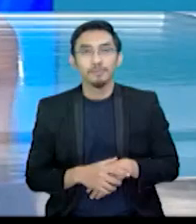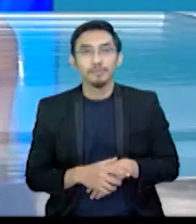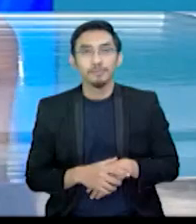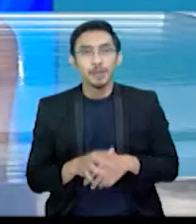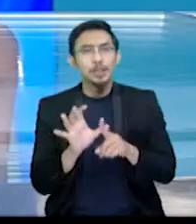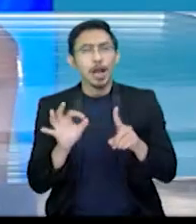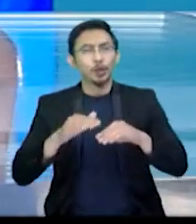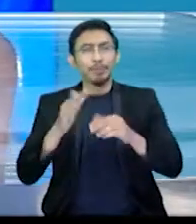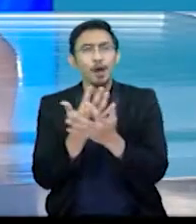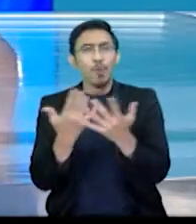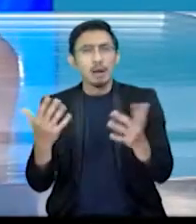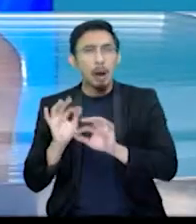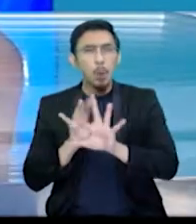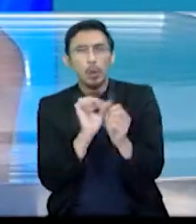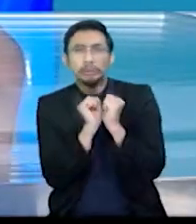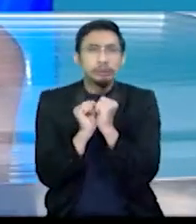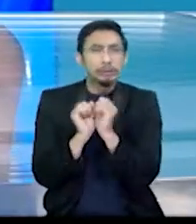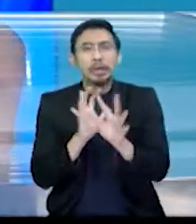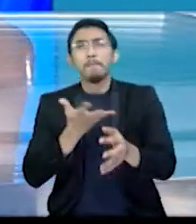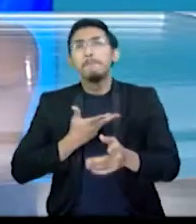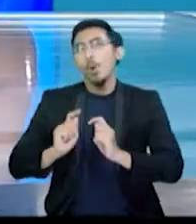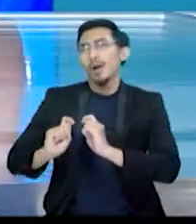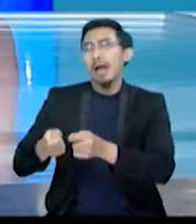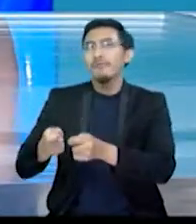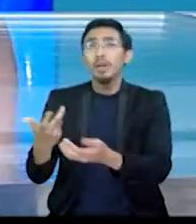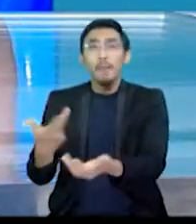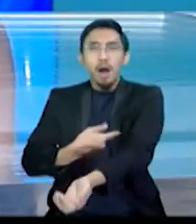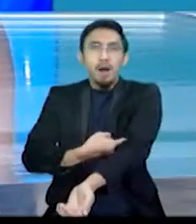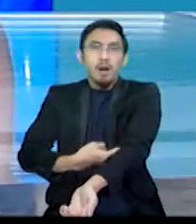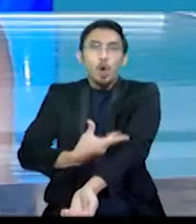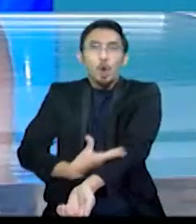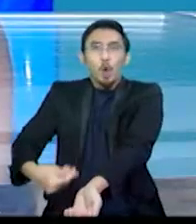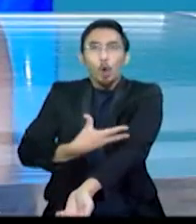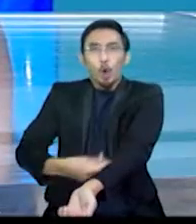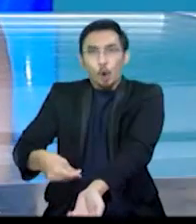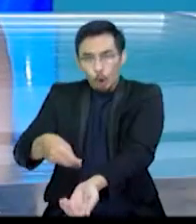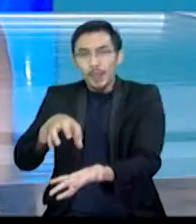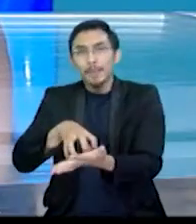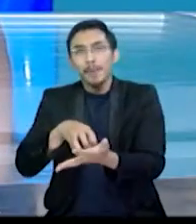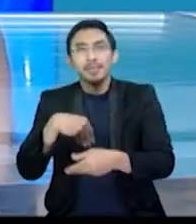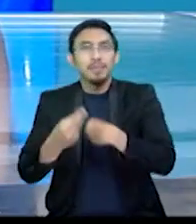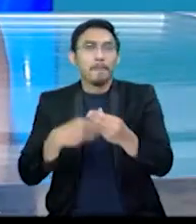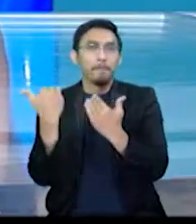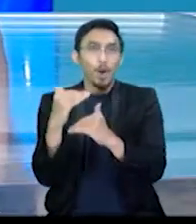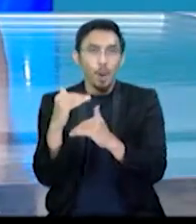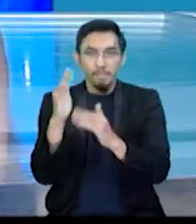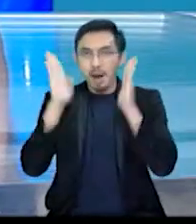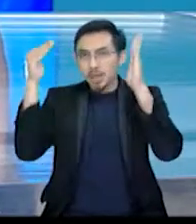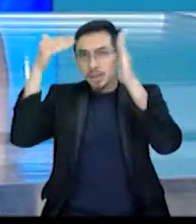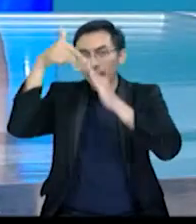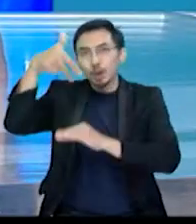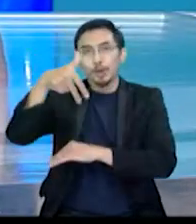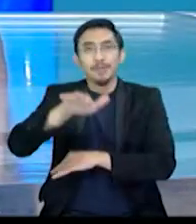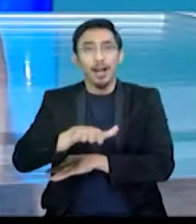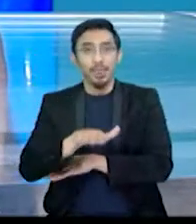Pemirsa, ratusan orang berdesak-desakan untuk mendaftarkan diri sebagai pendonor darah di sebuah pusat perbelanjaan di Makassar, Sulawesi Selatan.